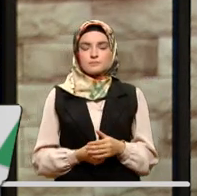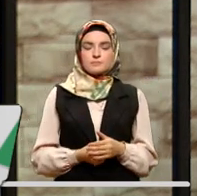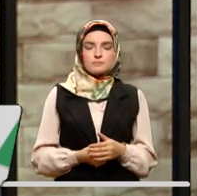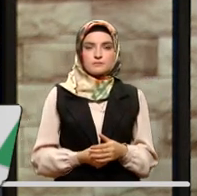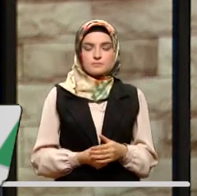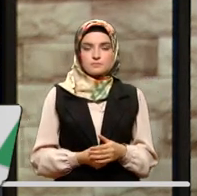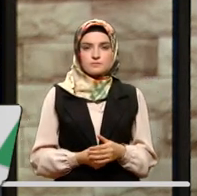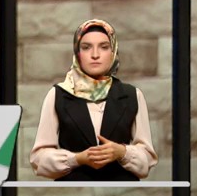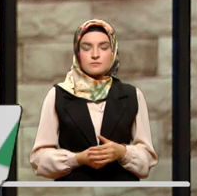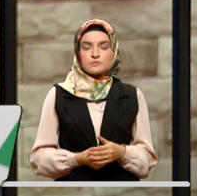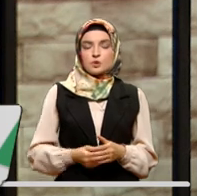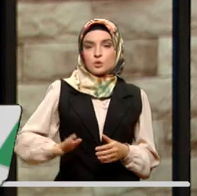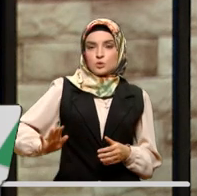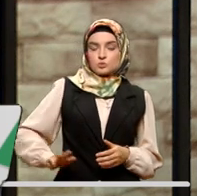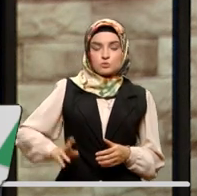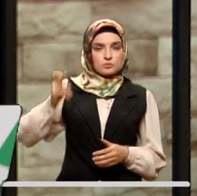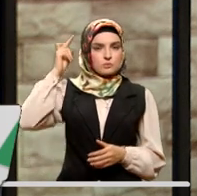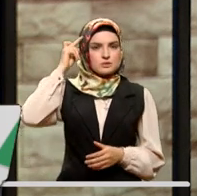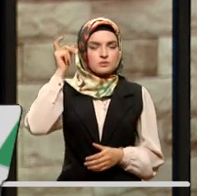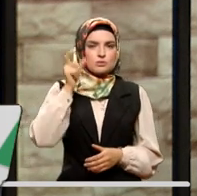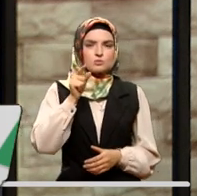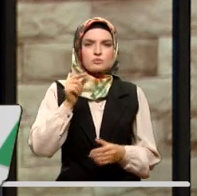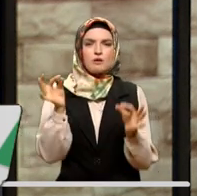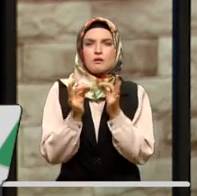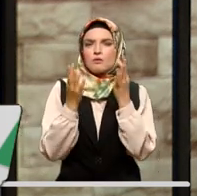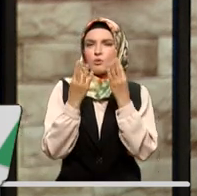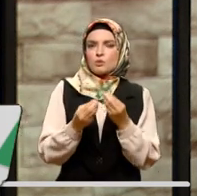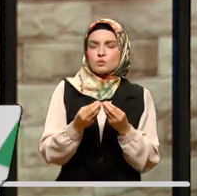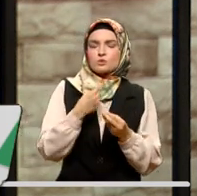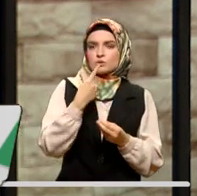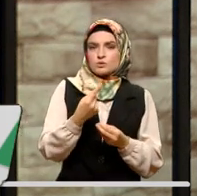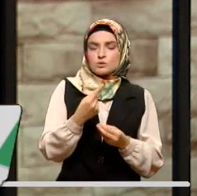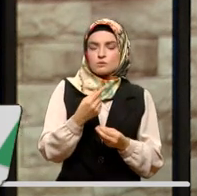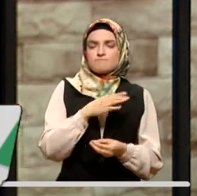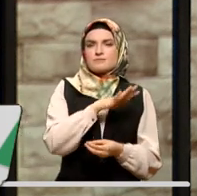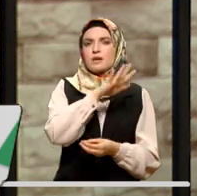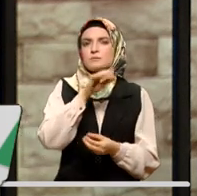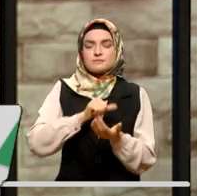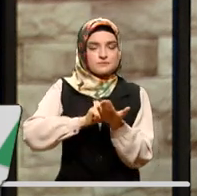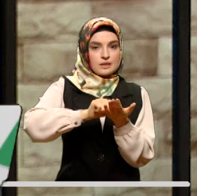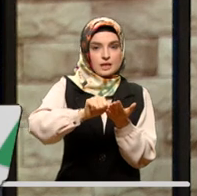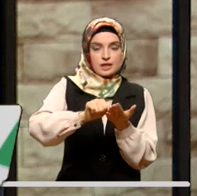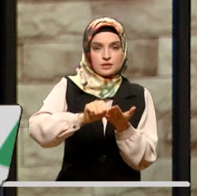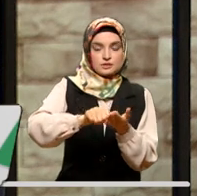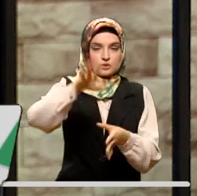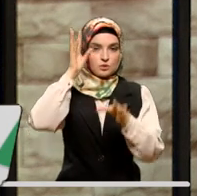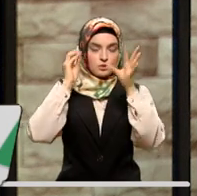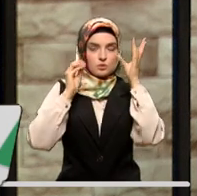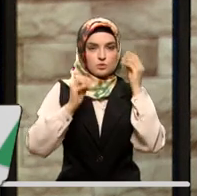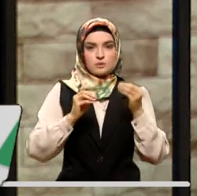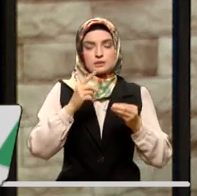çocuk psikologları bunun çok erken olduğunu söylüyor. Yani hemen hemen her şeyi öğrenebilecek